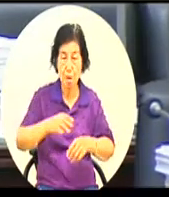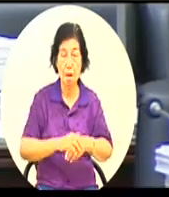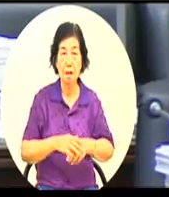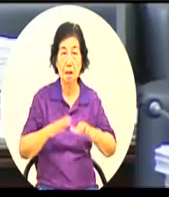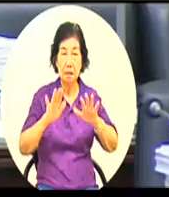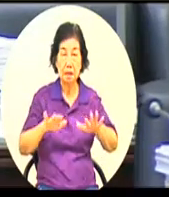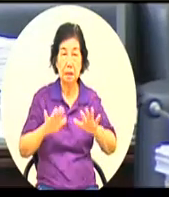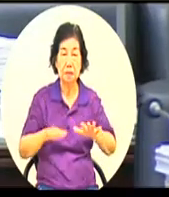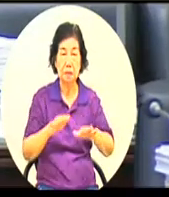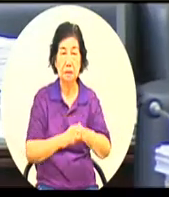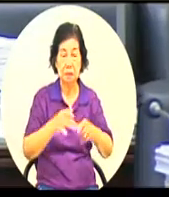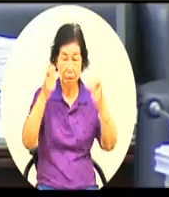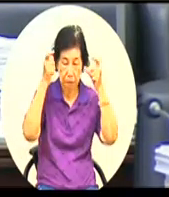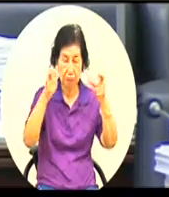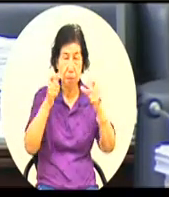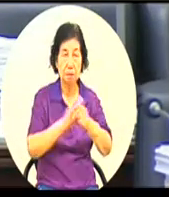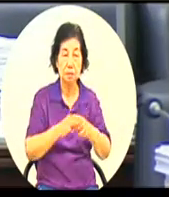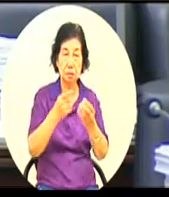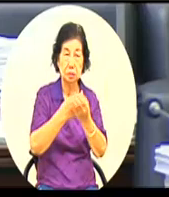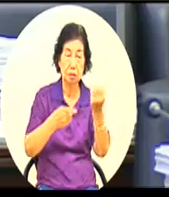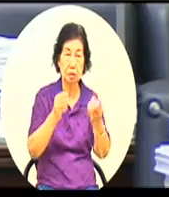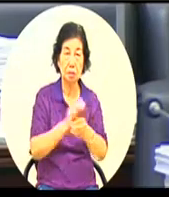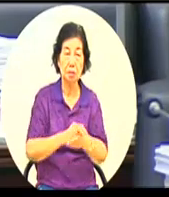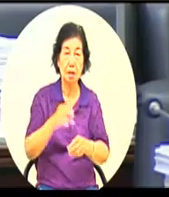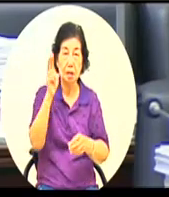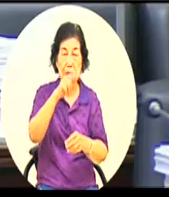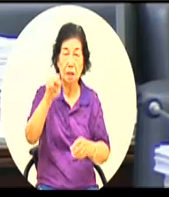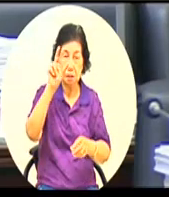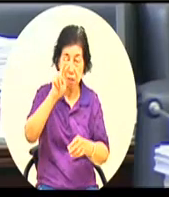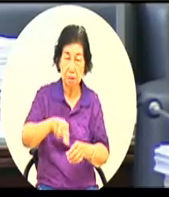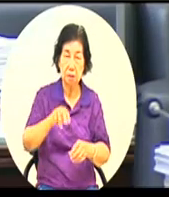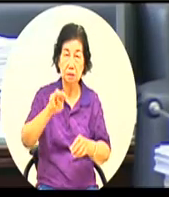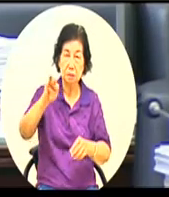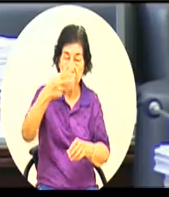230几万只，哎，有多歹？